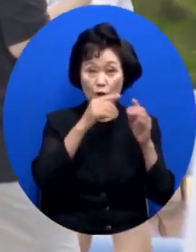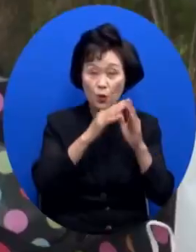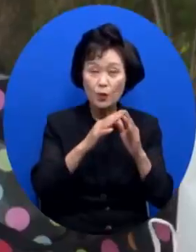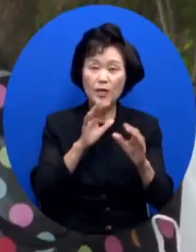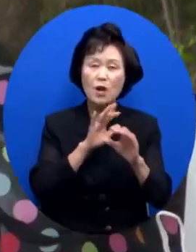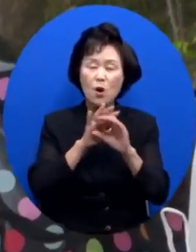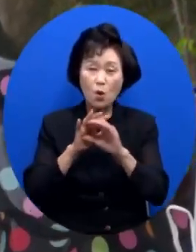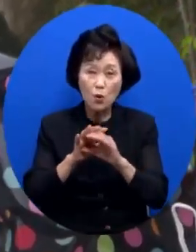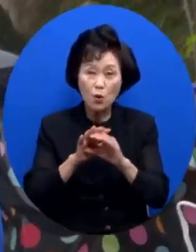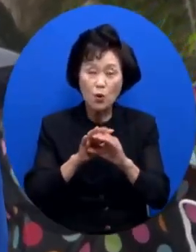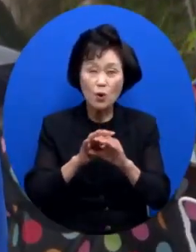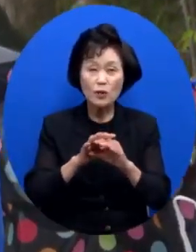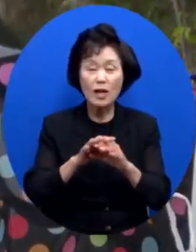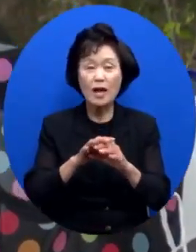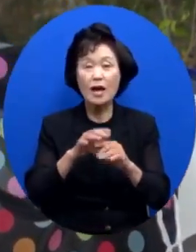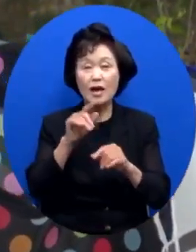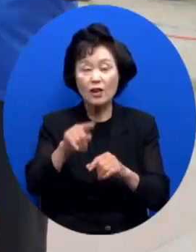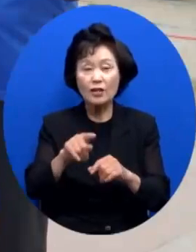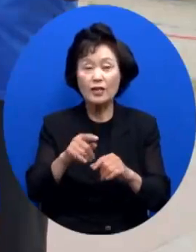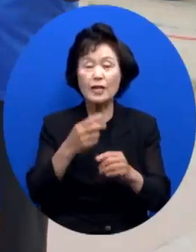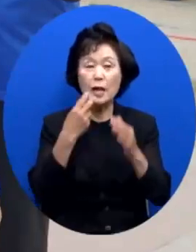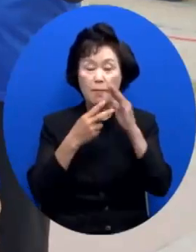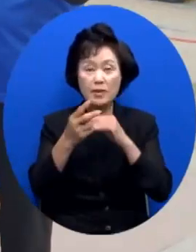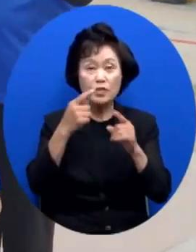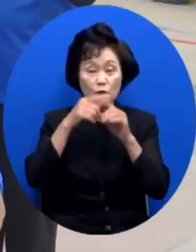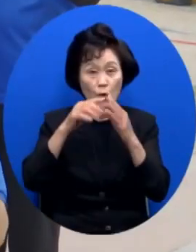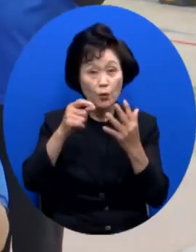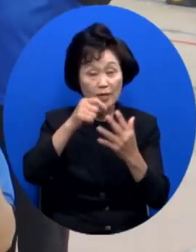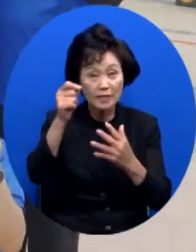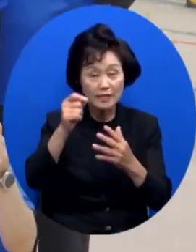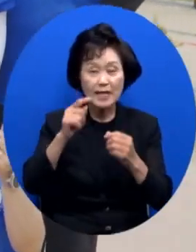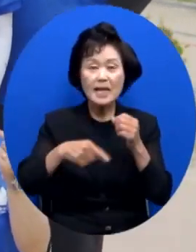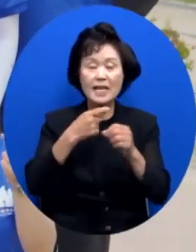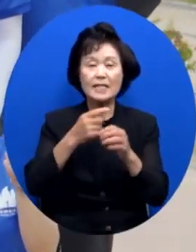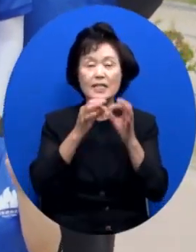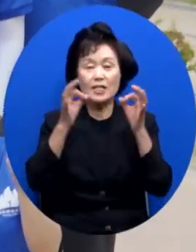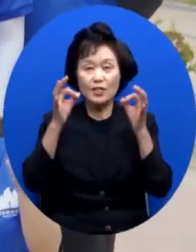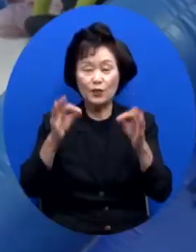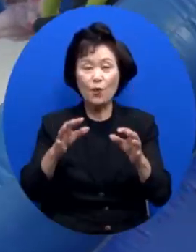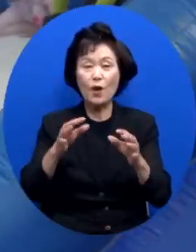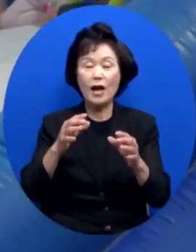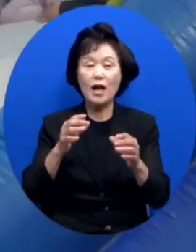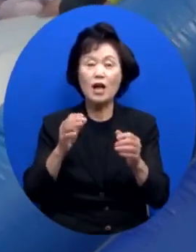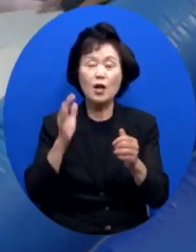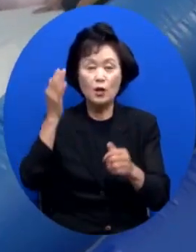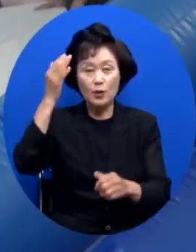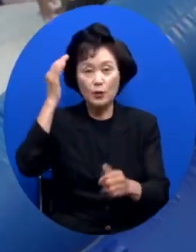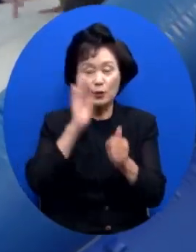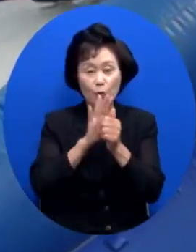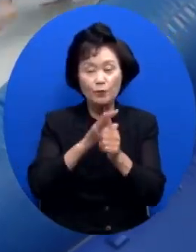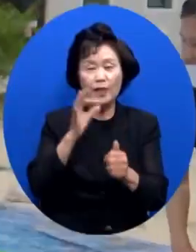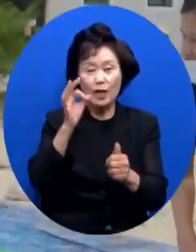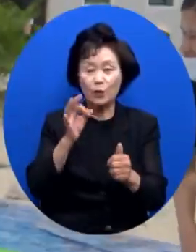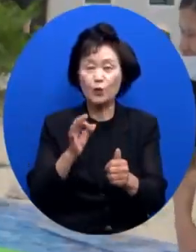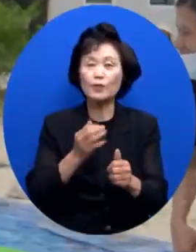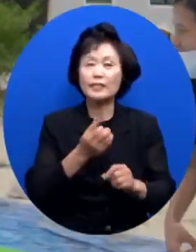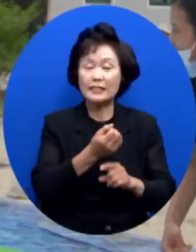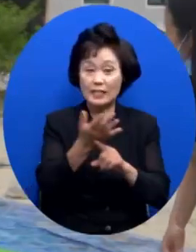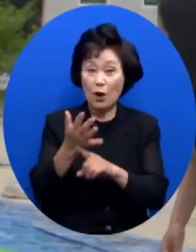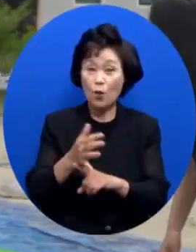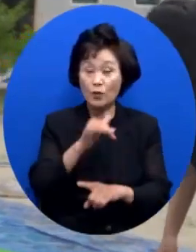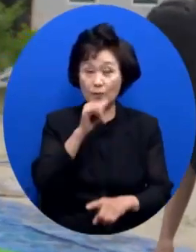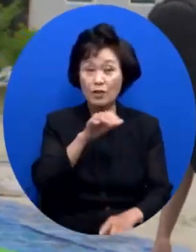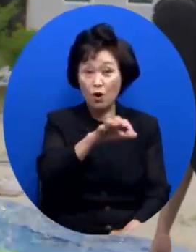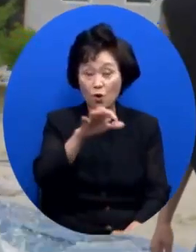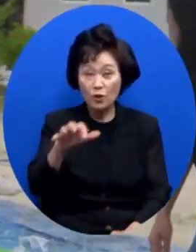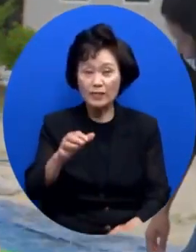코로나19로 지친 지역교회들을 비전교회로 선정해 1년 동안 월 후원금을 지원하고 있습니다. 축제에는 에어바운스를 비롯한